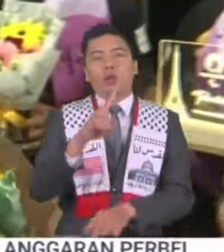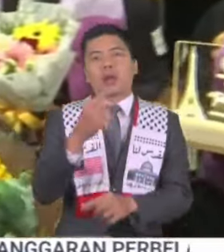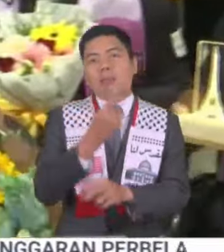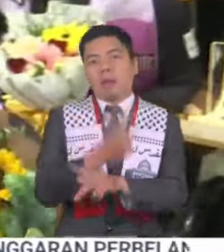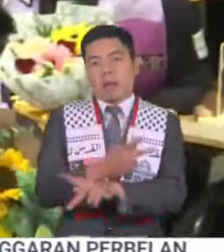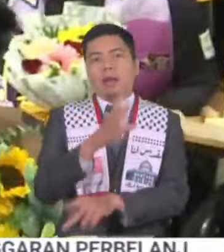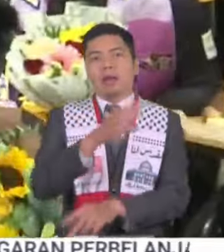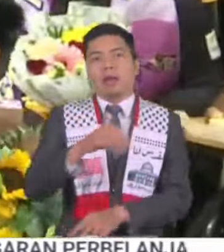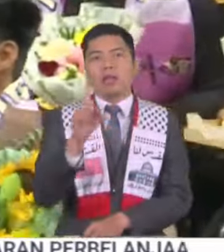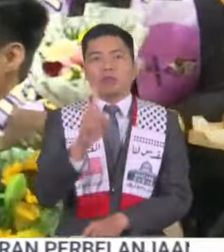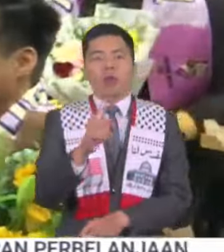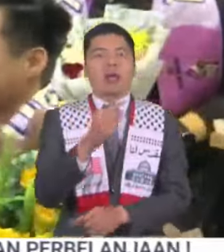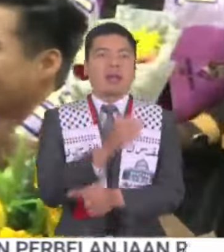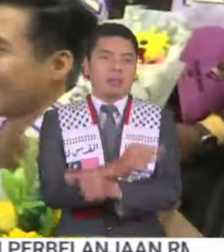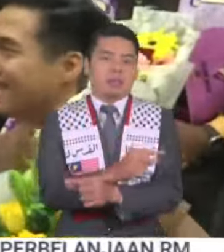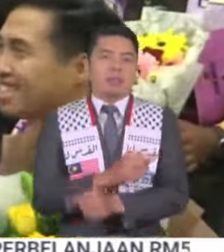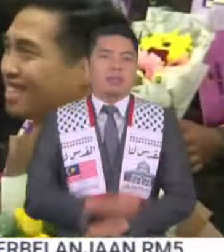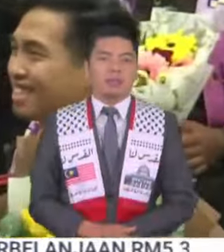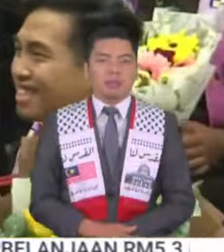gangsa pada temasya Paris.